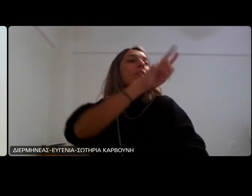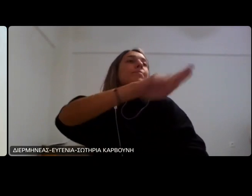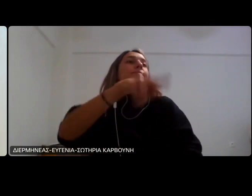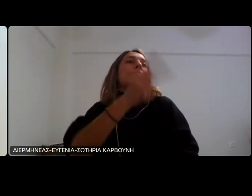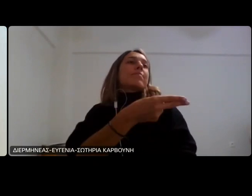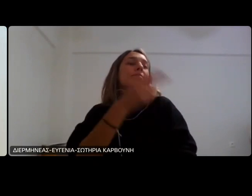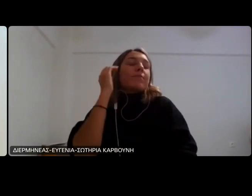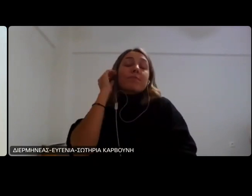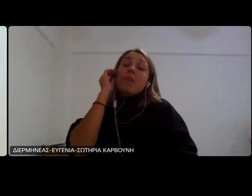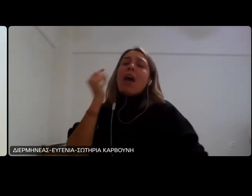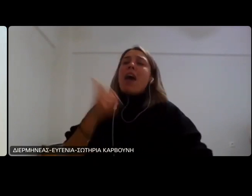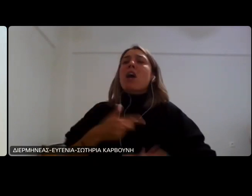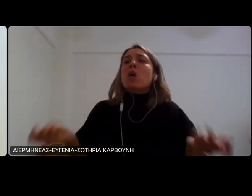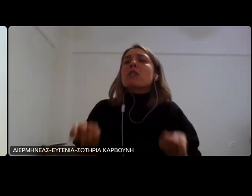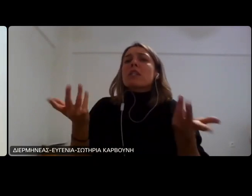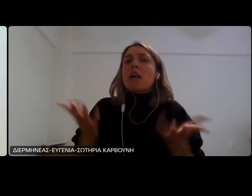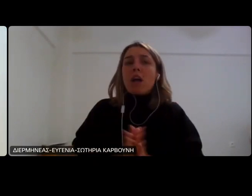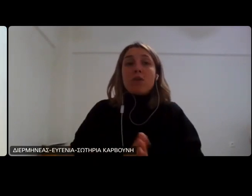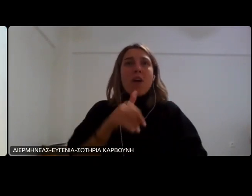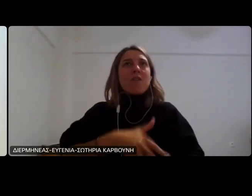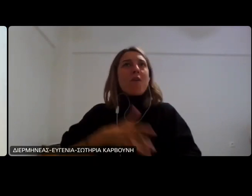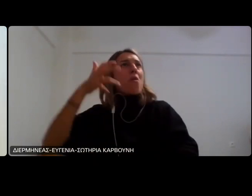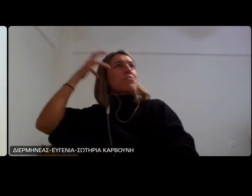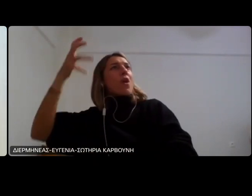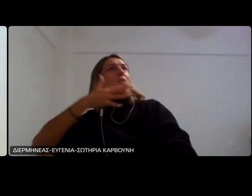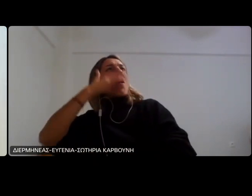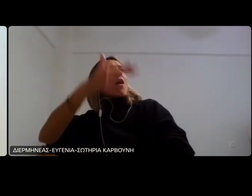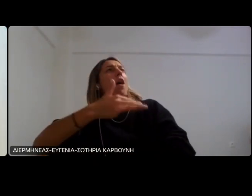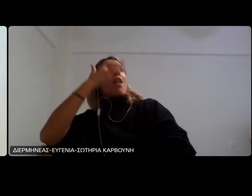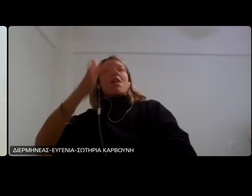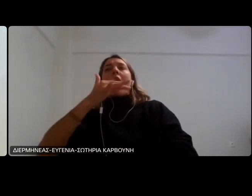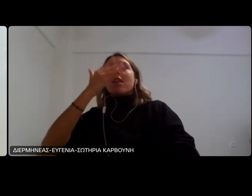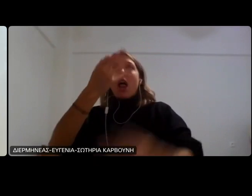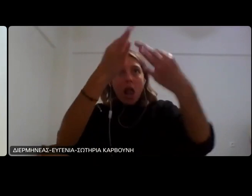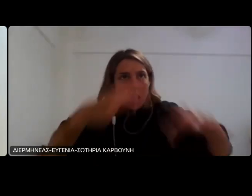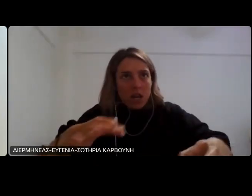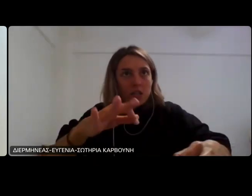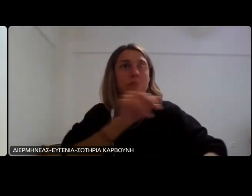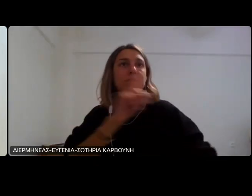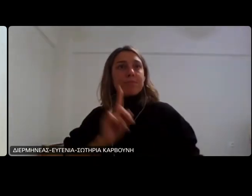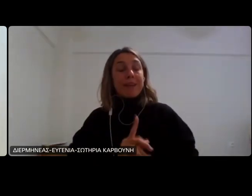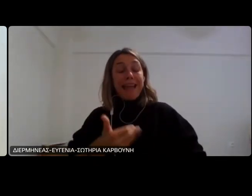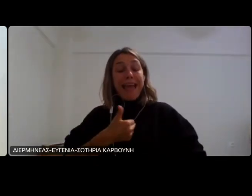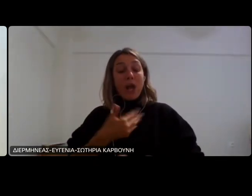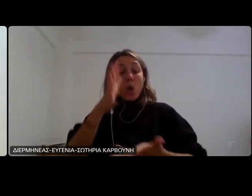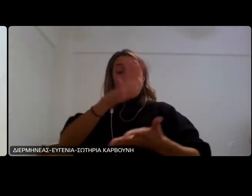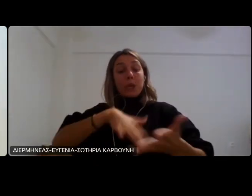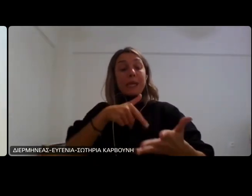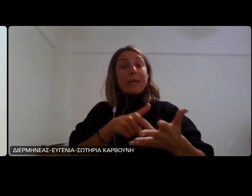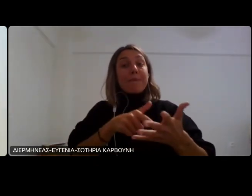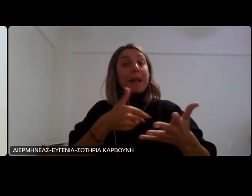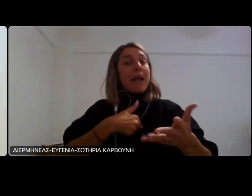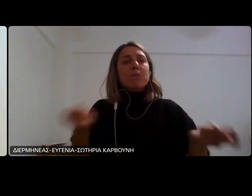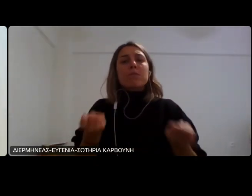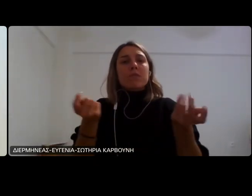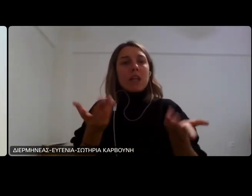κάνω, επειδή δεν θέλω να μιλάω θεωρητικά και να μην δίνω μία λύση, εγώ αυτό που κάνω, ας πούμε, στα δικά μου τα κείμενα, επειδή